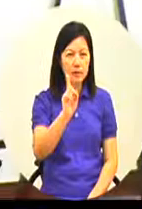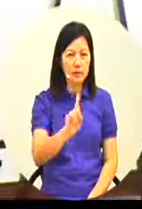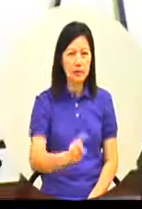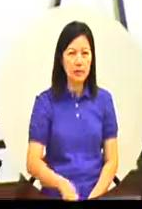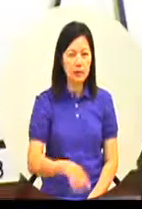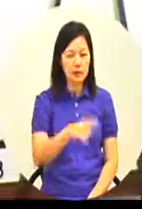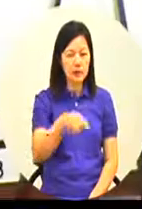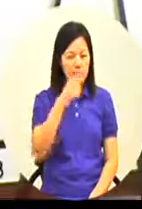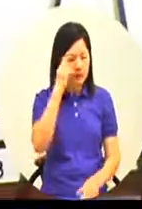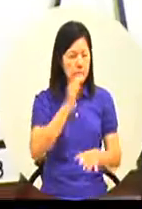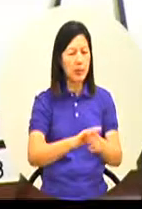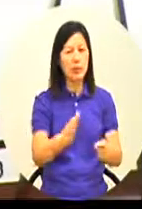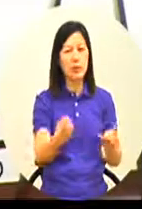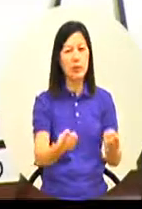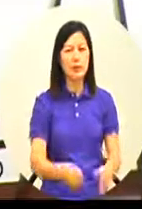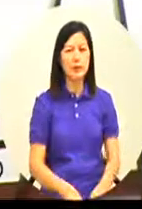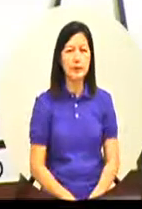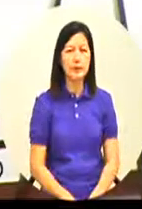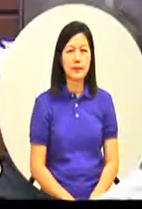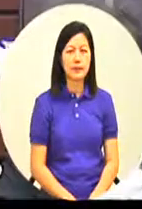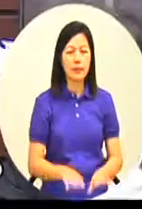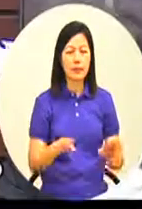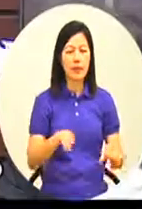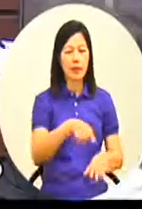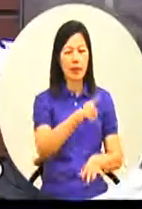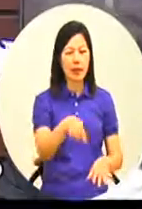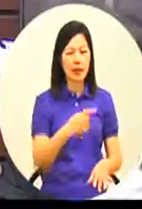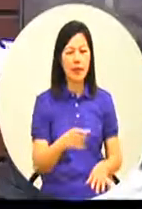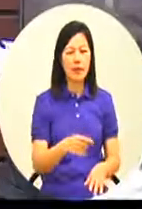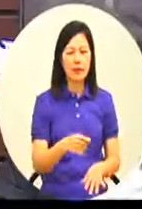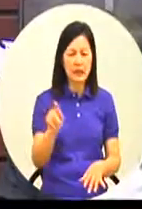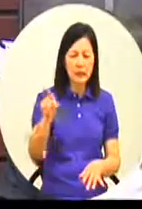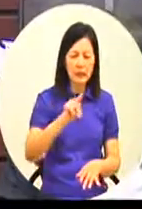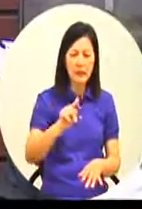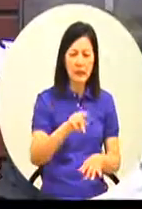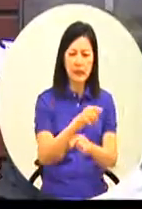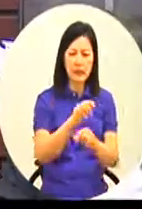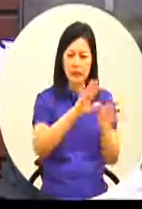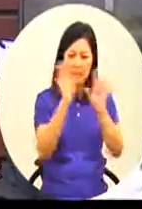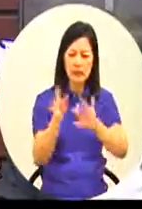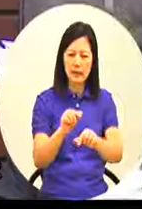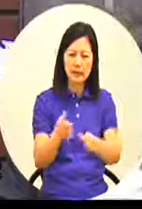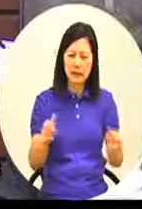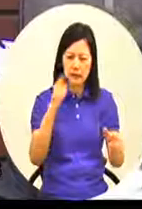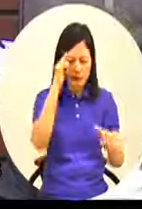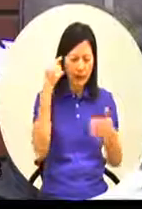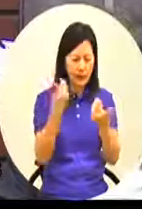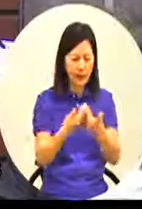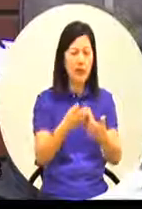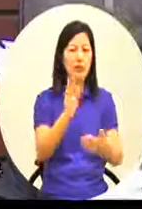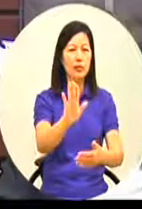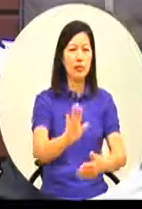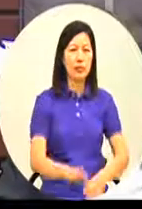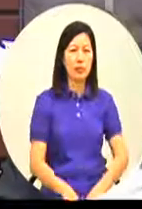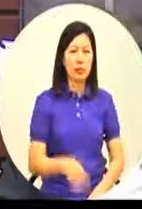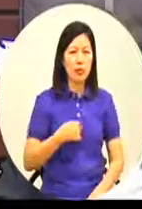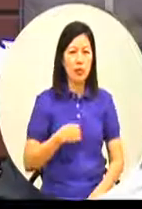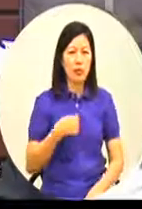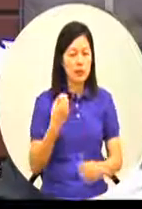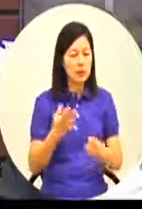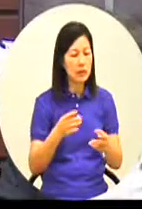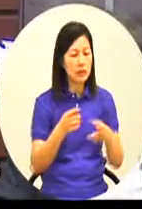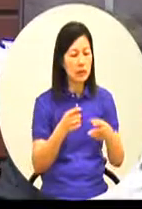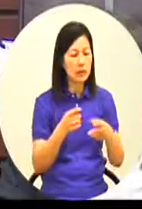是不满意吗？ 目前他们还是透过各种方式在反对这个案子。那当然，我们新工处黄处